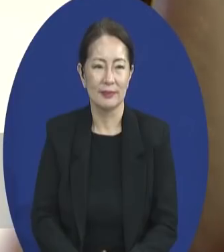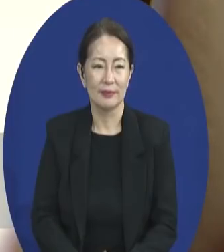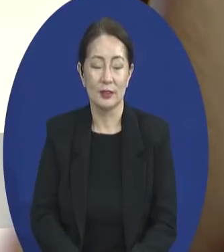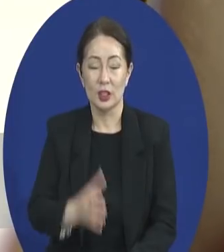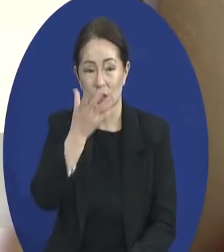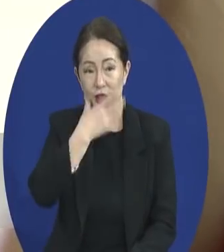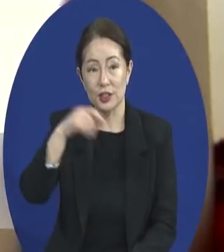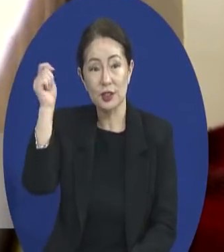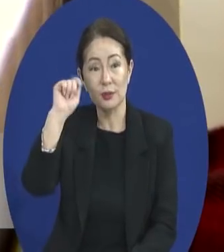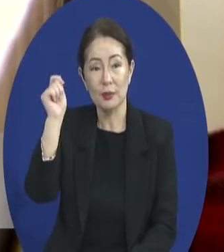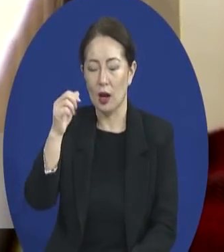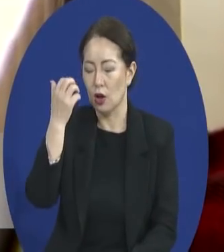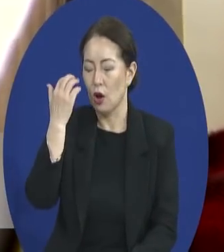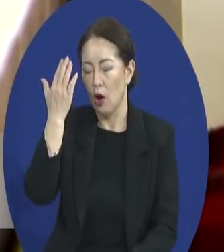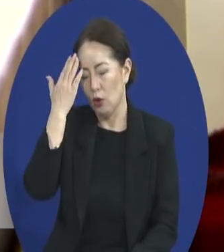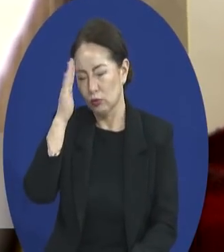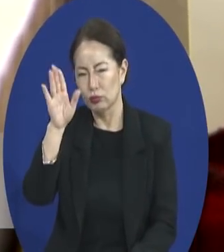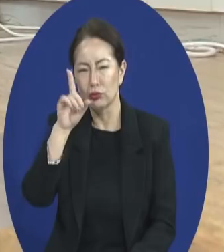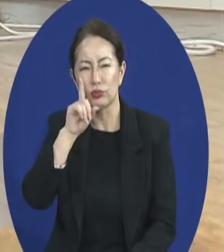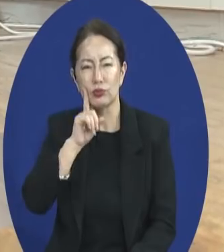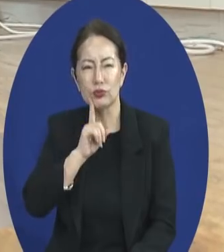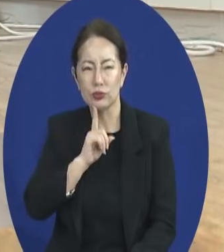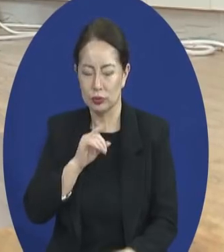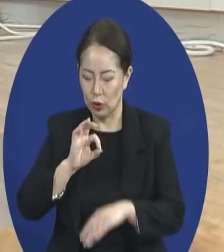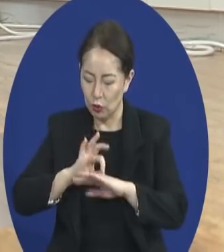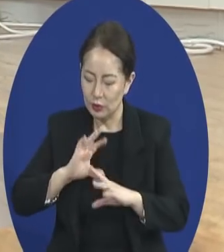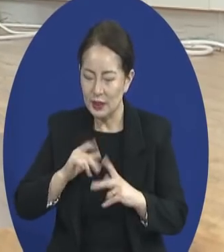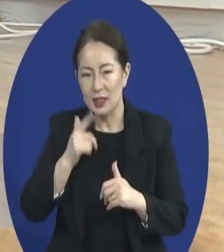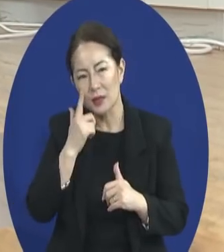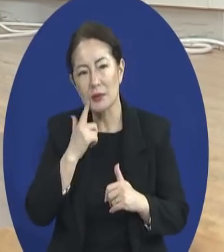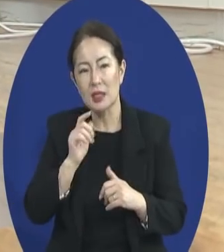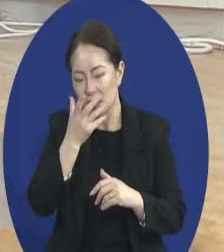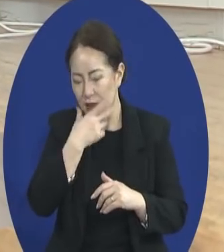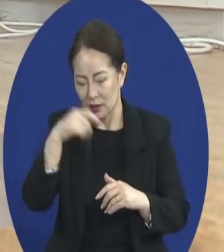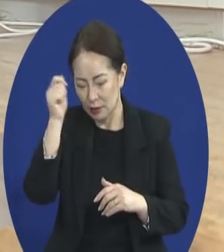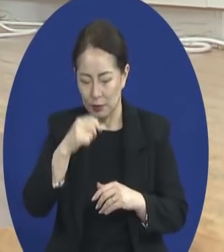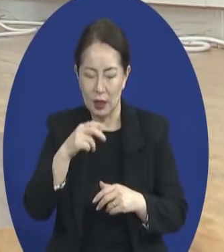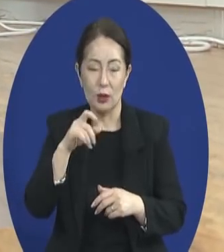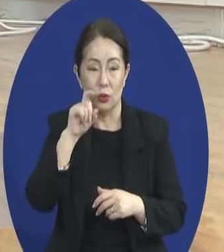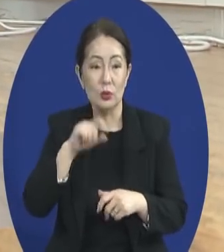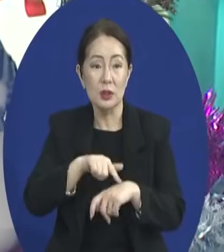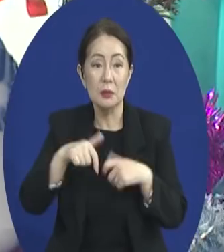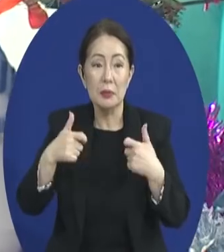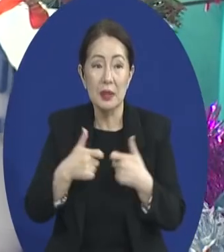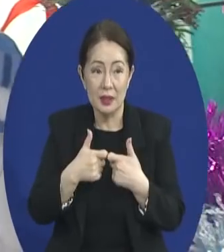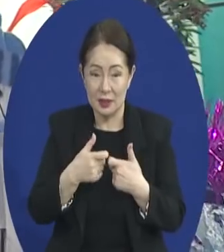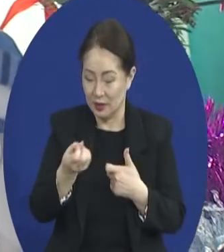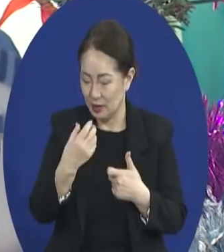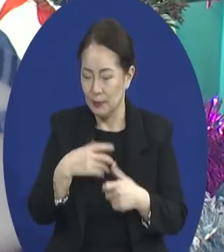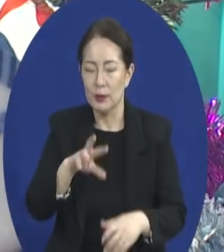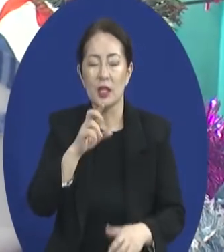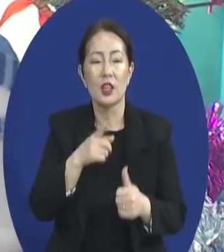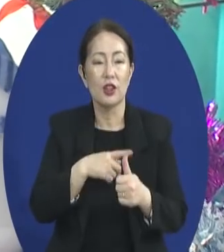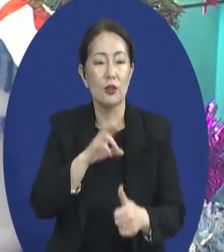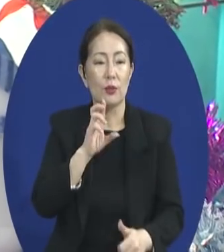Шинэ жилээр өвлийн өгнөөс хүсдэг байсан ганц хүсэл минь идэгрэх. Энэ шинэ жил миний хүслийг биелүүлсэн гэж тэр ярьж байна. Бор хулан охин